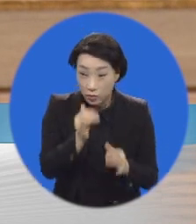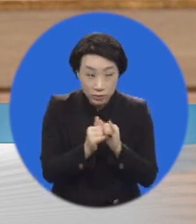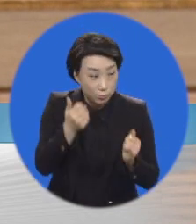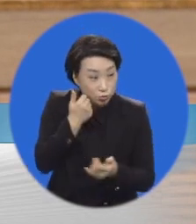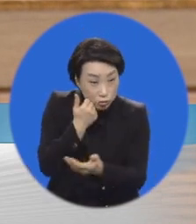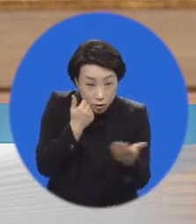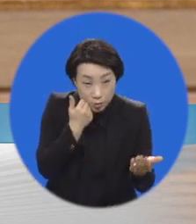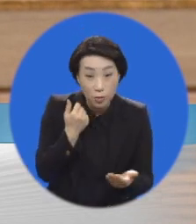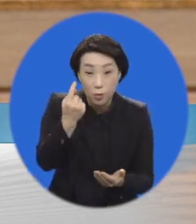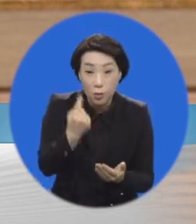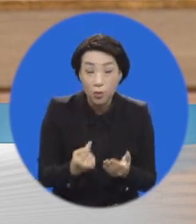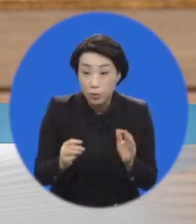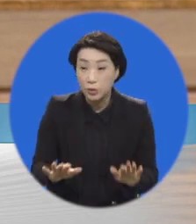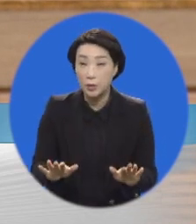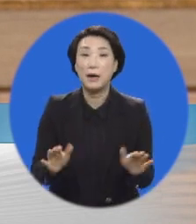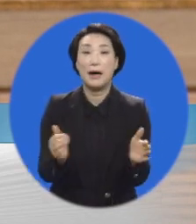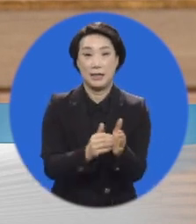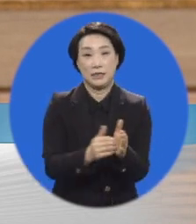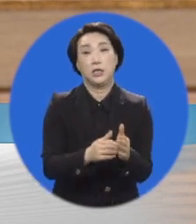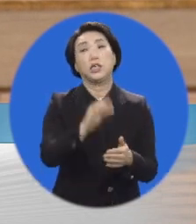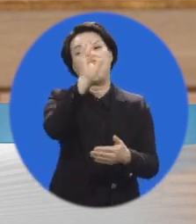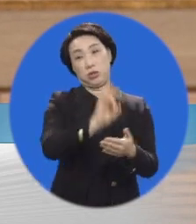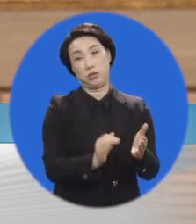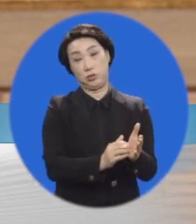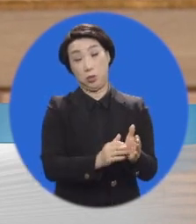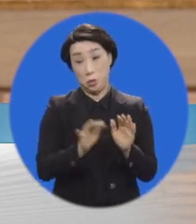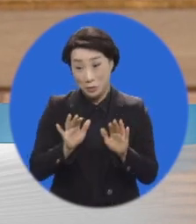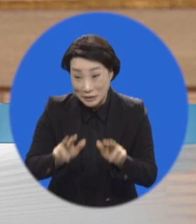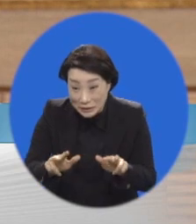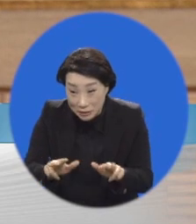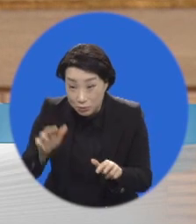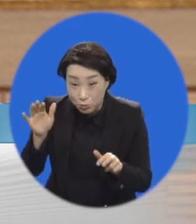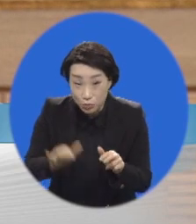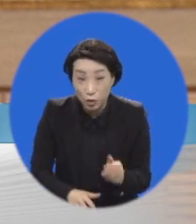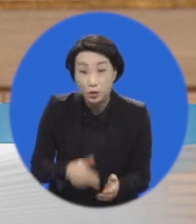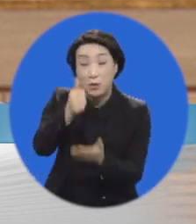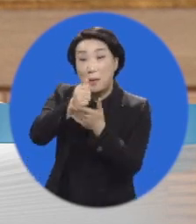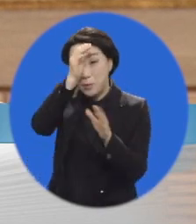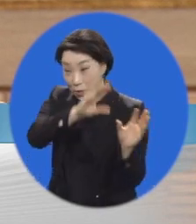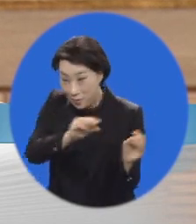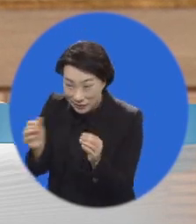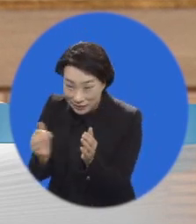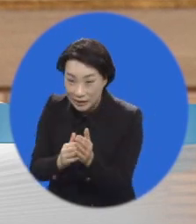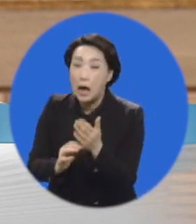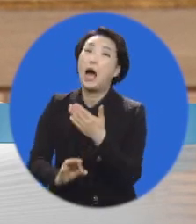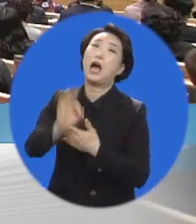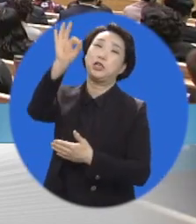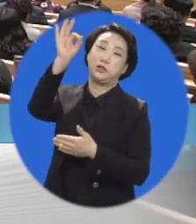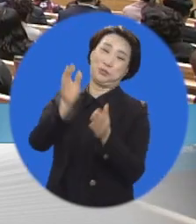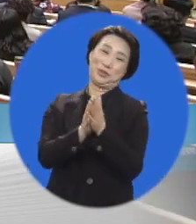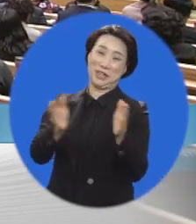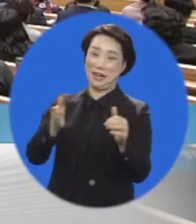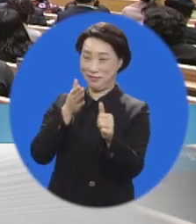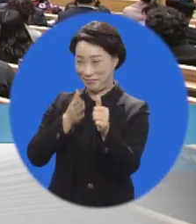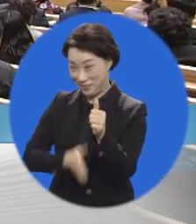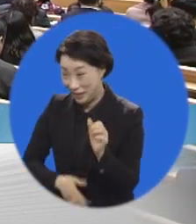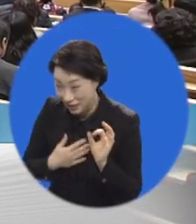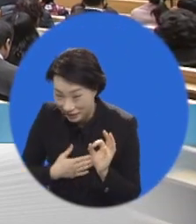왔다면 오늘까지는 저녁이라면 오늘 이 시간부터 주님이 고치자마자 아침이 와야 된다는